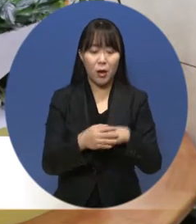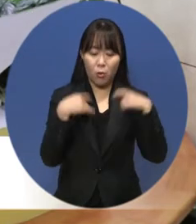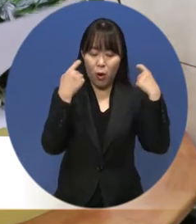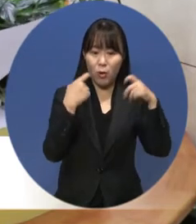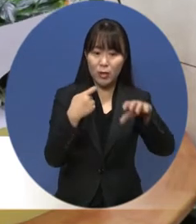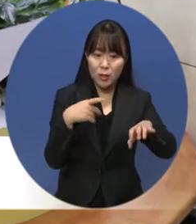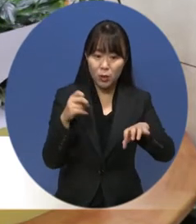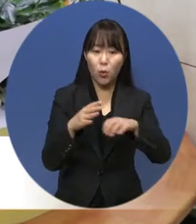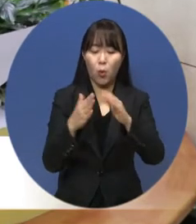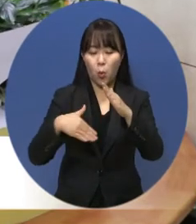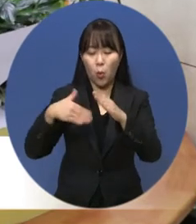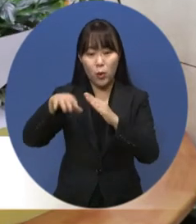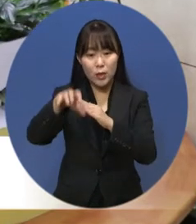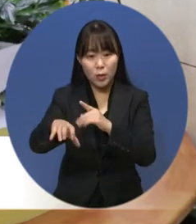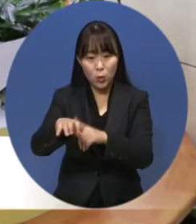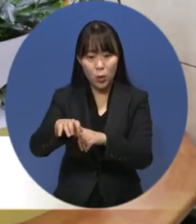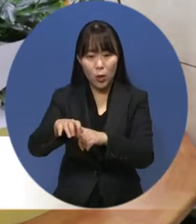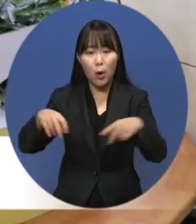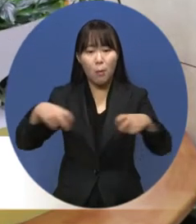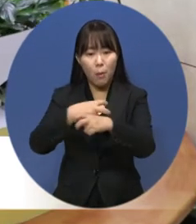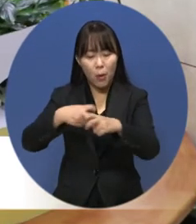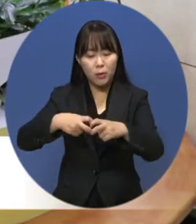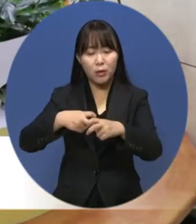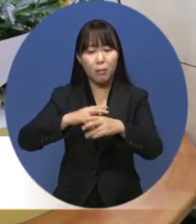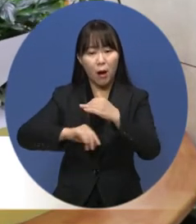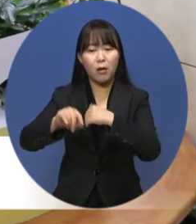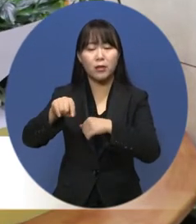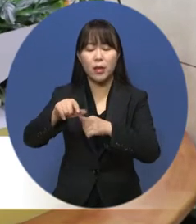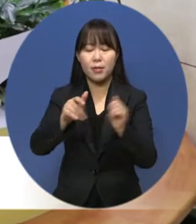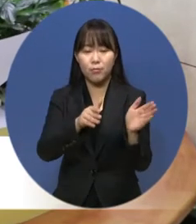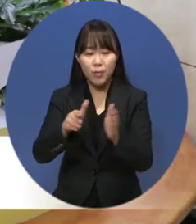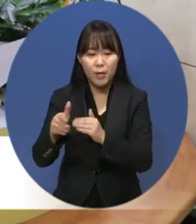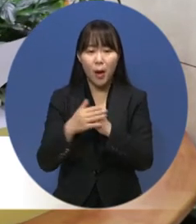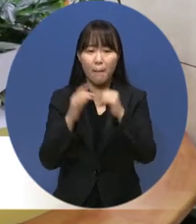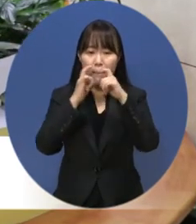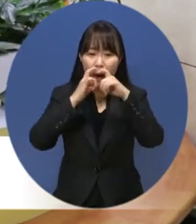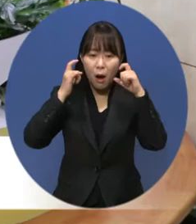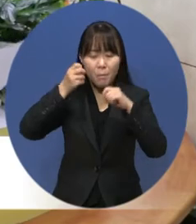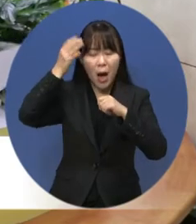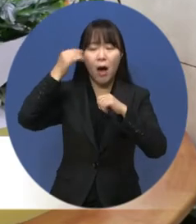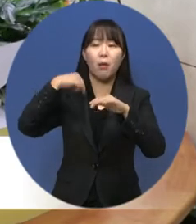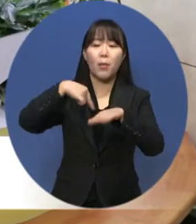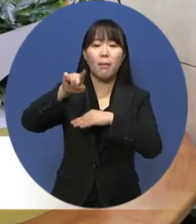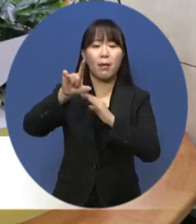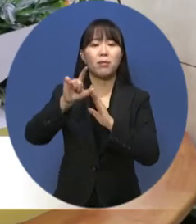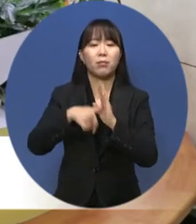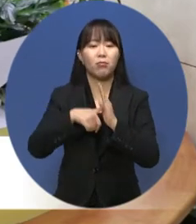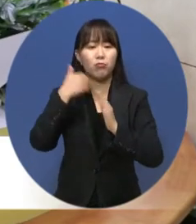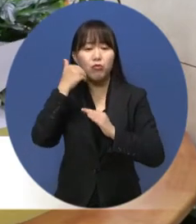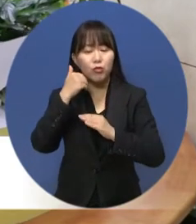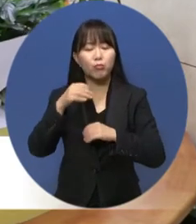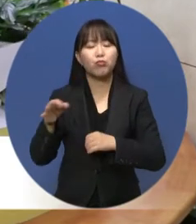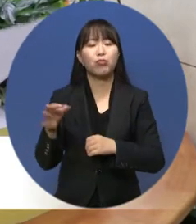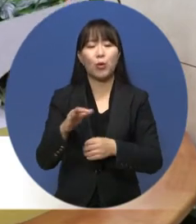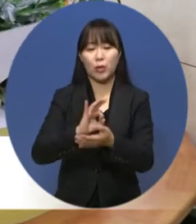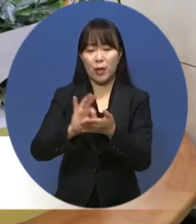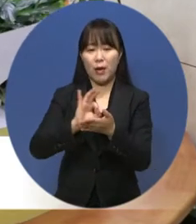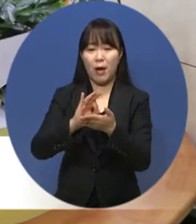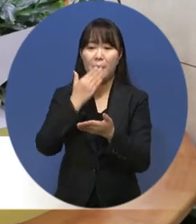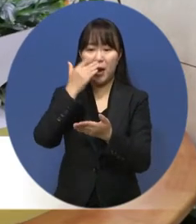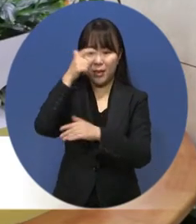강직 공공장소 대중교통 시설 등의 비치 해서 마스크를 입고 매출 했을 때 누구든지 무료로